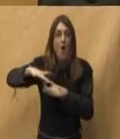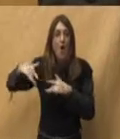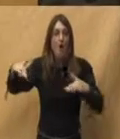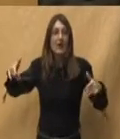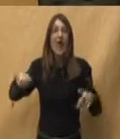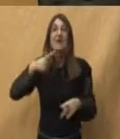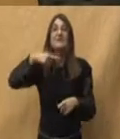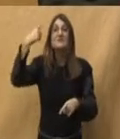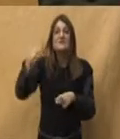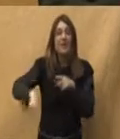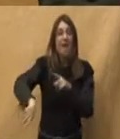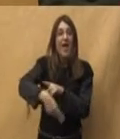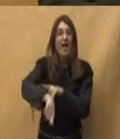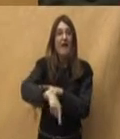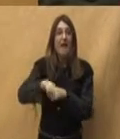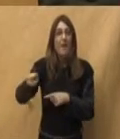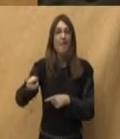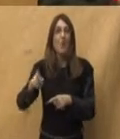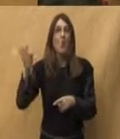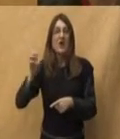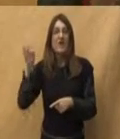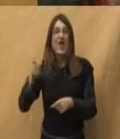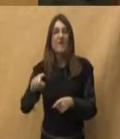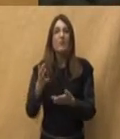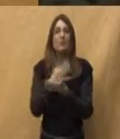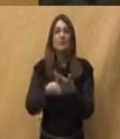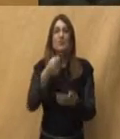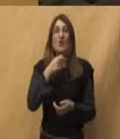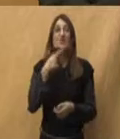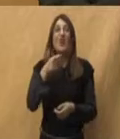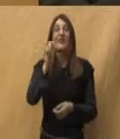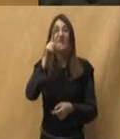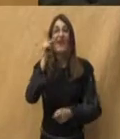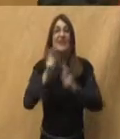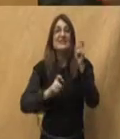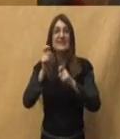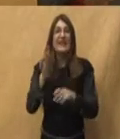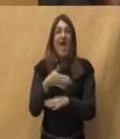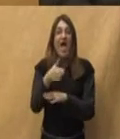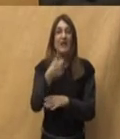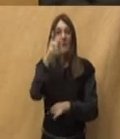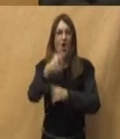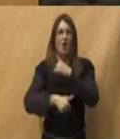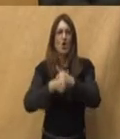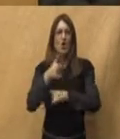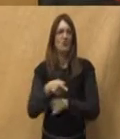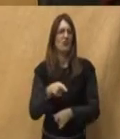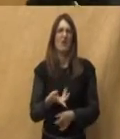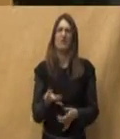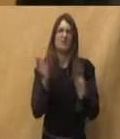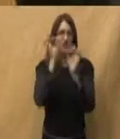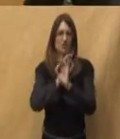na zadnjem mjestu u Europi po konzumiranju, jer mislim da je u pitanju 12 kg ribe godišnje, što je tragično,